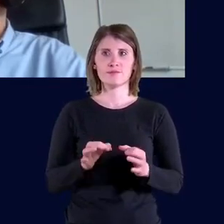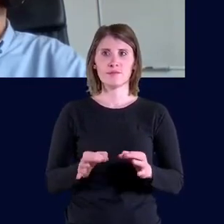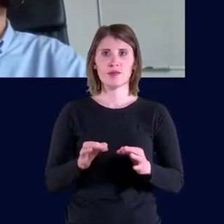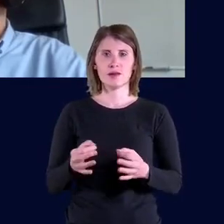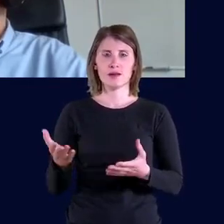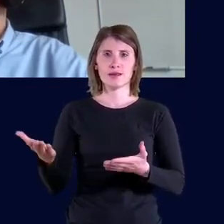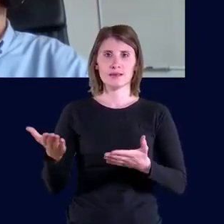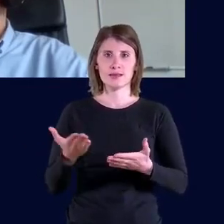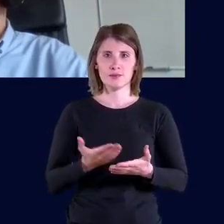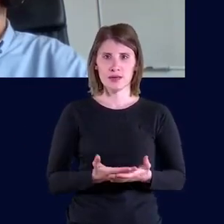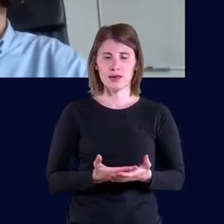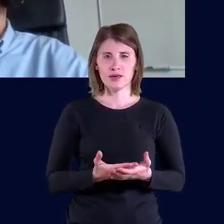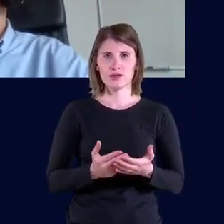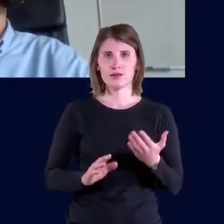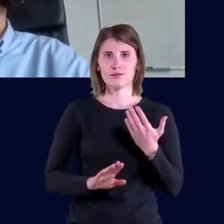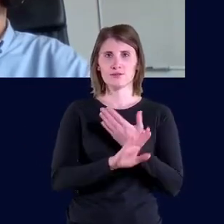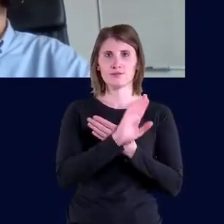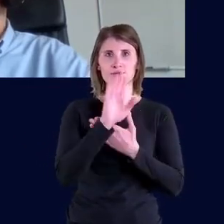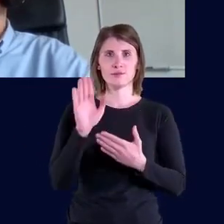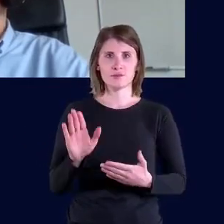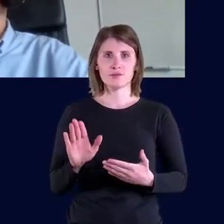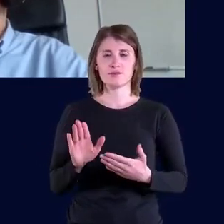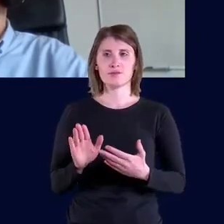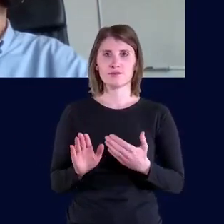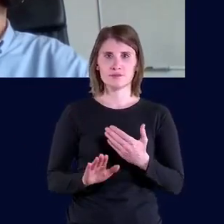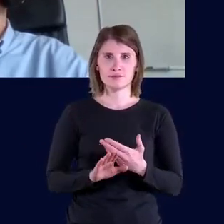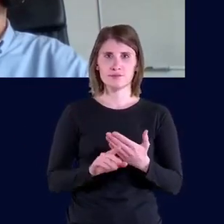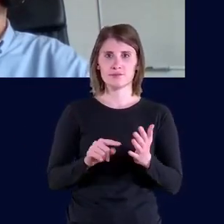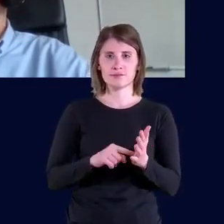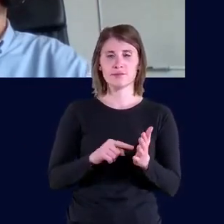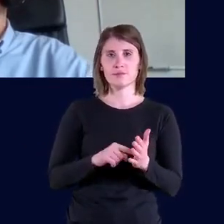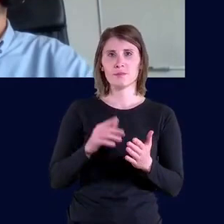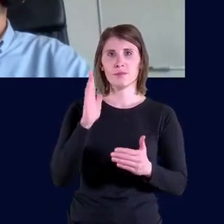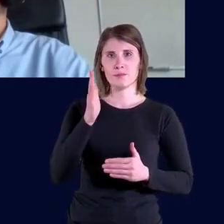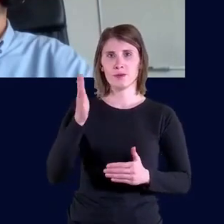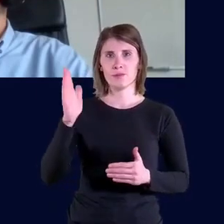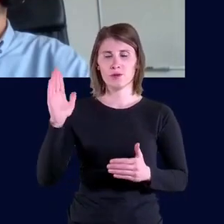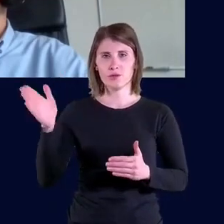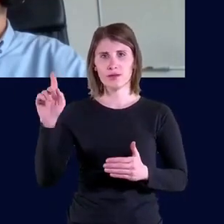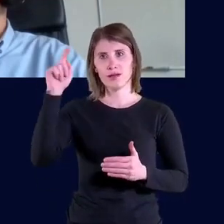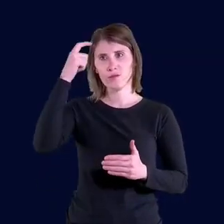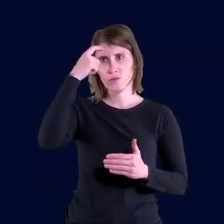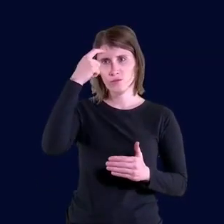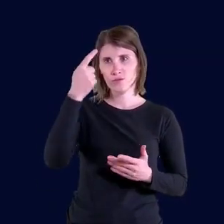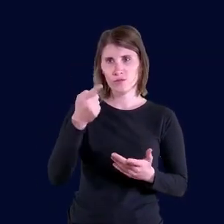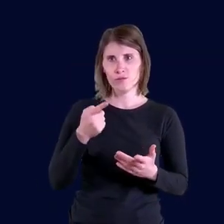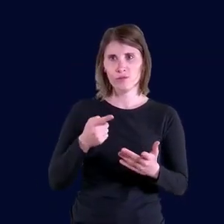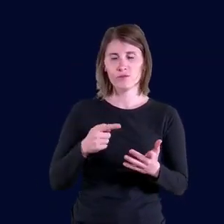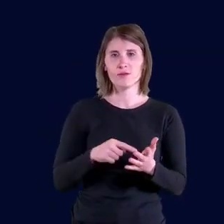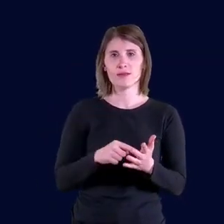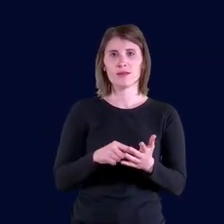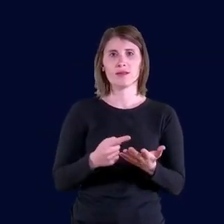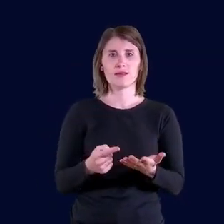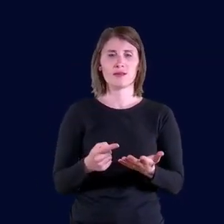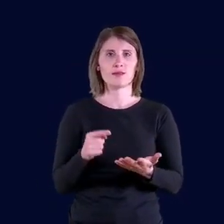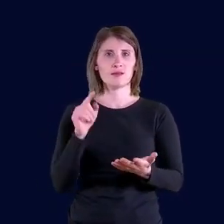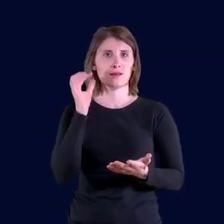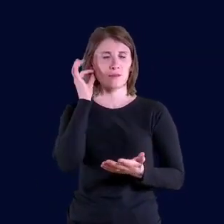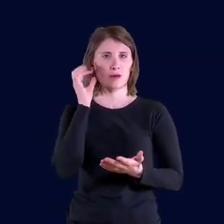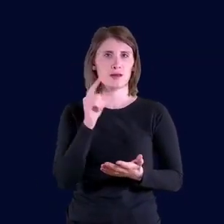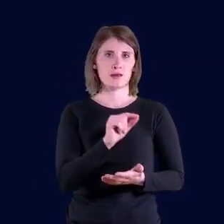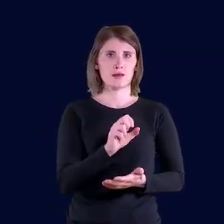przedstawicieli Gdańskiego Uniwersytetu Medycznego biblioteki głównej panią Paulinę